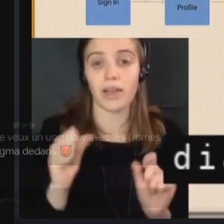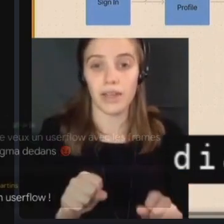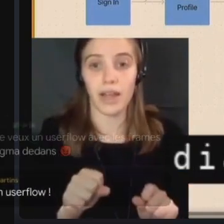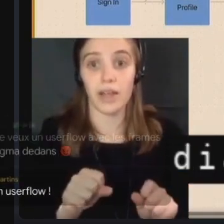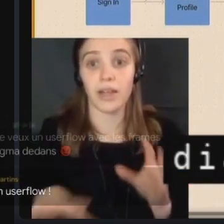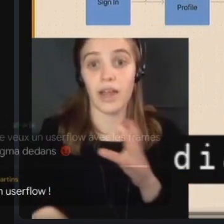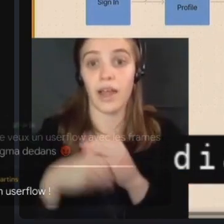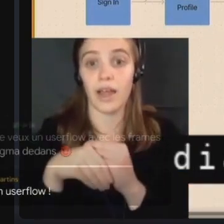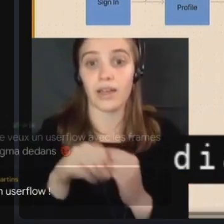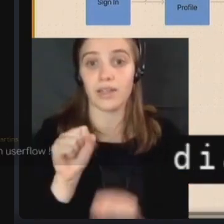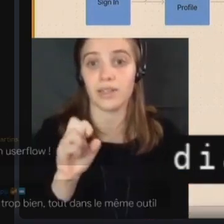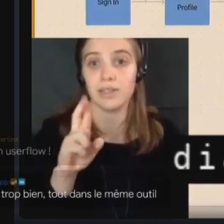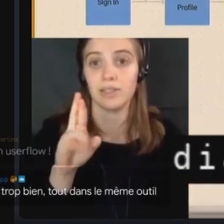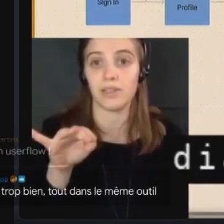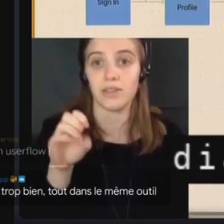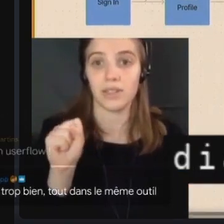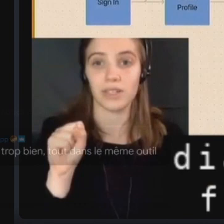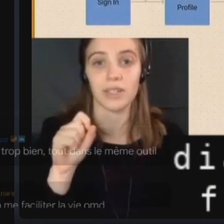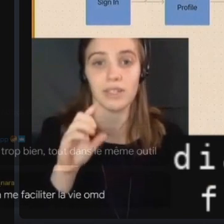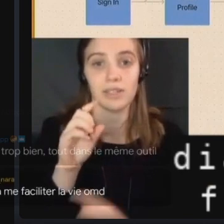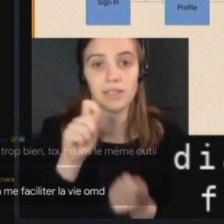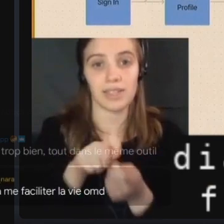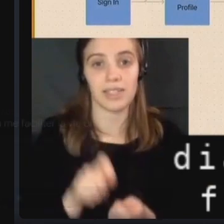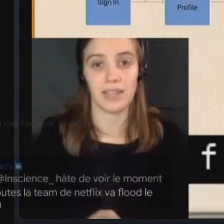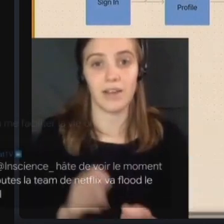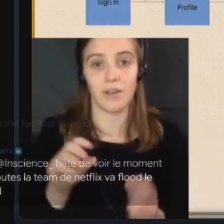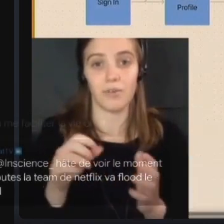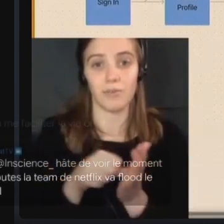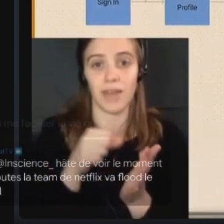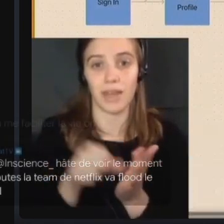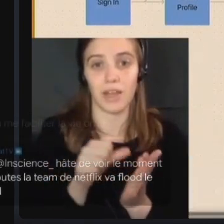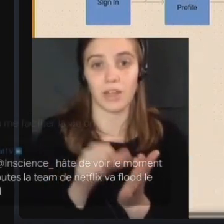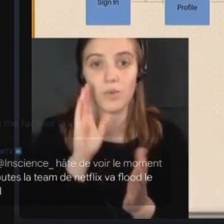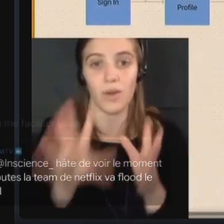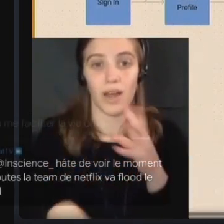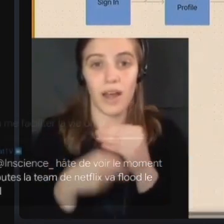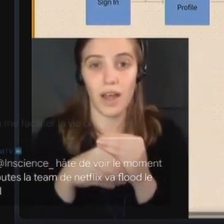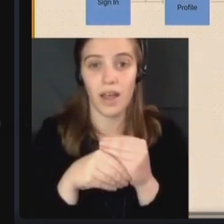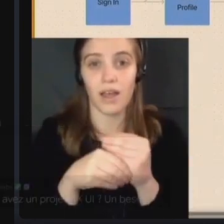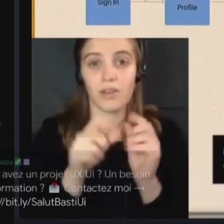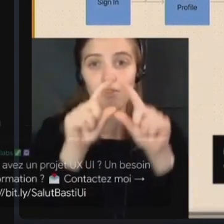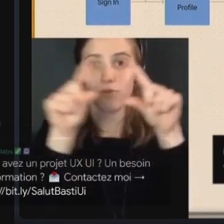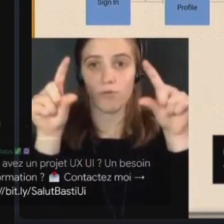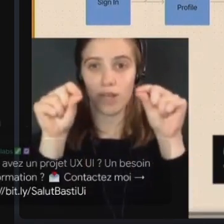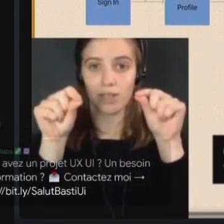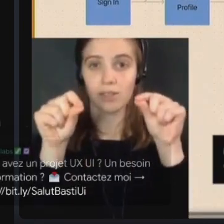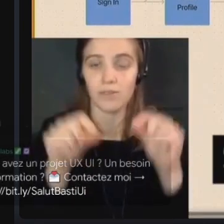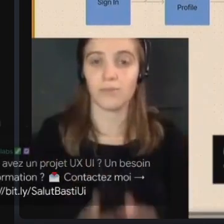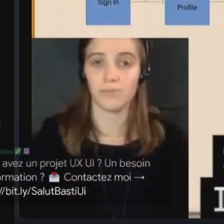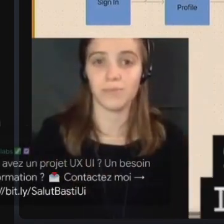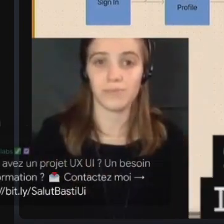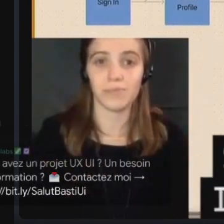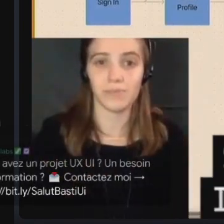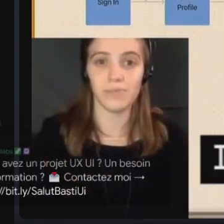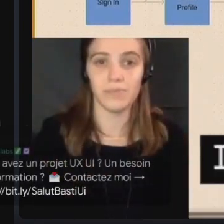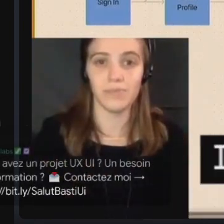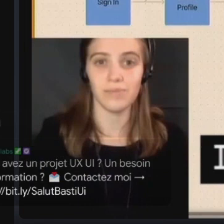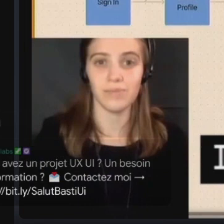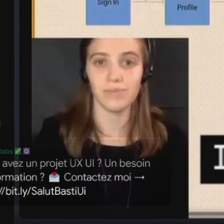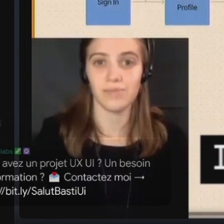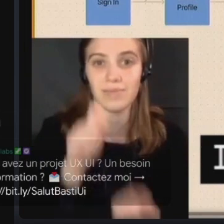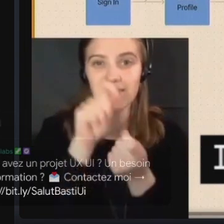page. Dis-moi que c'est accroché. I'll change this to a header and I'll say Dis-moi que c'est accroché. Detail